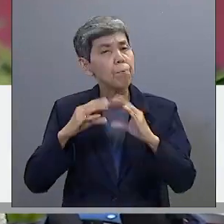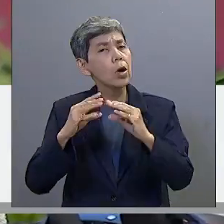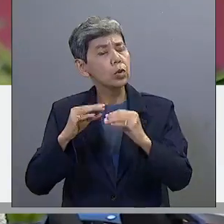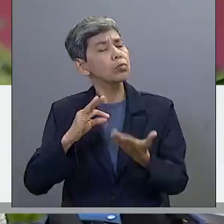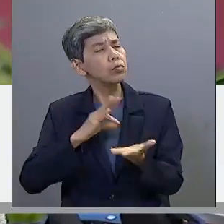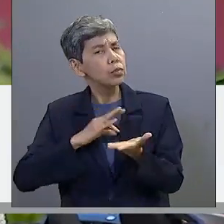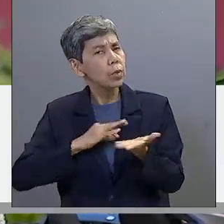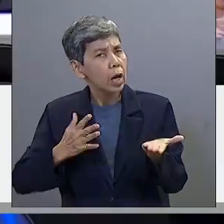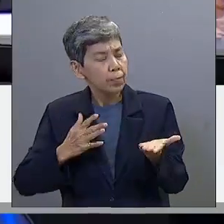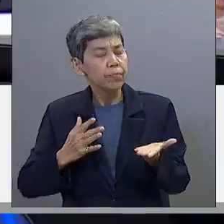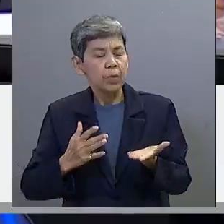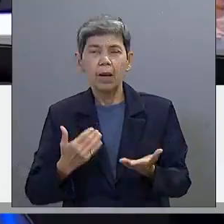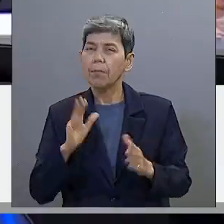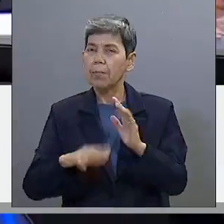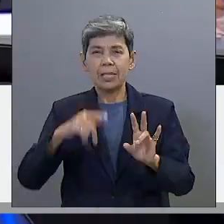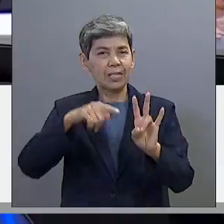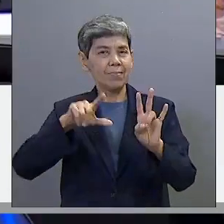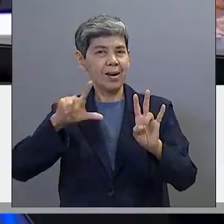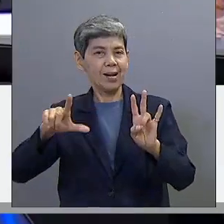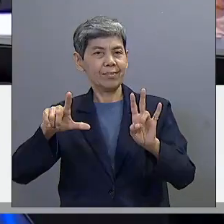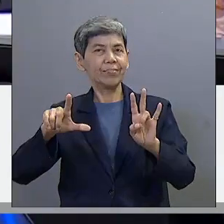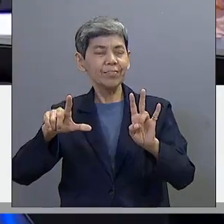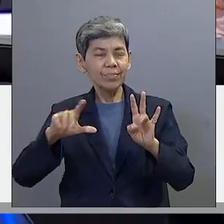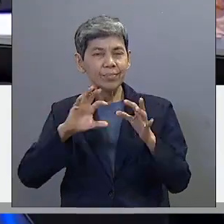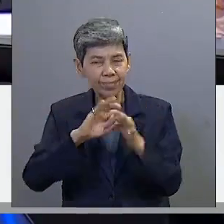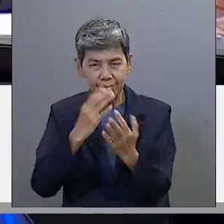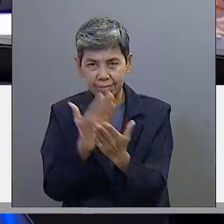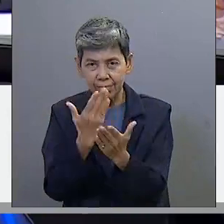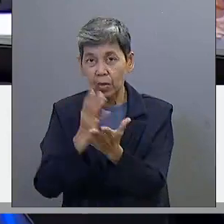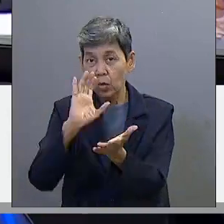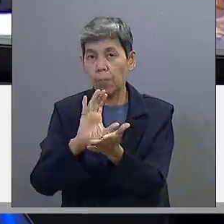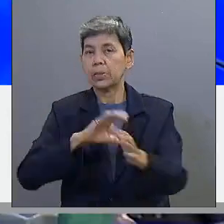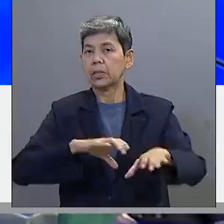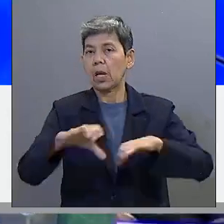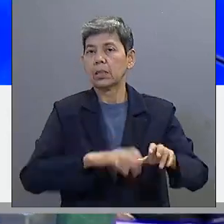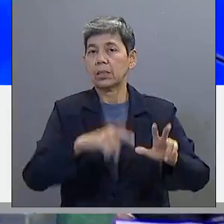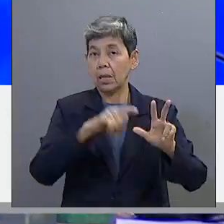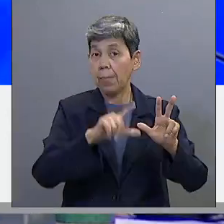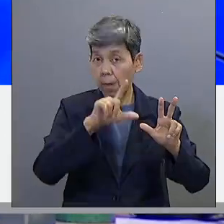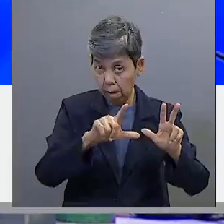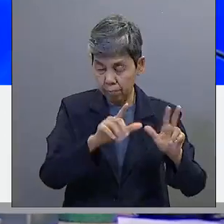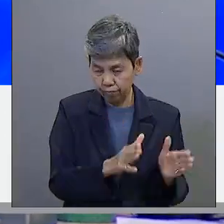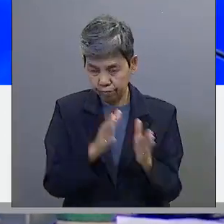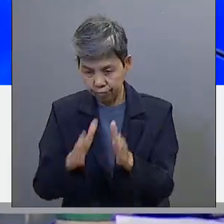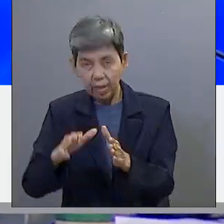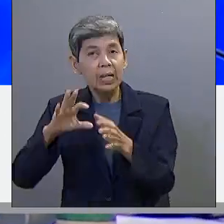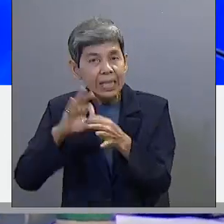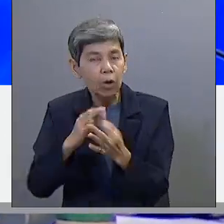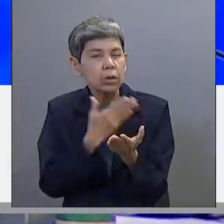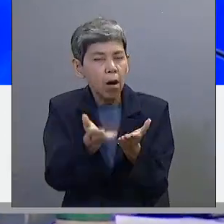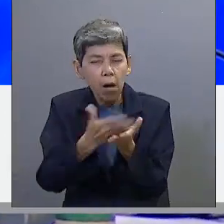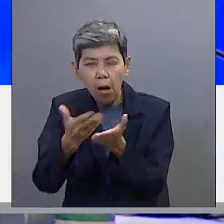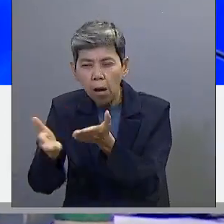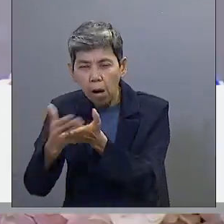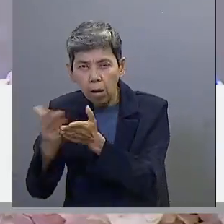เนี่ยนะคะมากกว่า 7,000 ล้านบาทส่วนหนึ่งเป็นงบประมาณของการจัดงานกว่า 3,000 ล้านบาทแล้วอีกส่วนหนึ่งก็เป็นค่าใช้จ่ายจาก